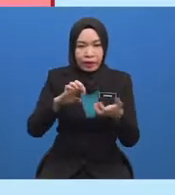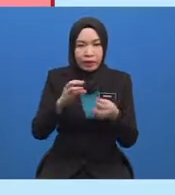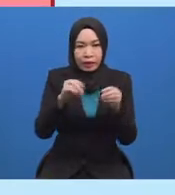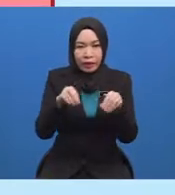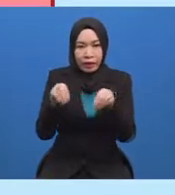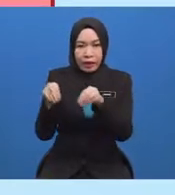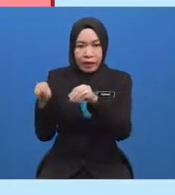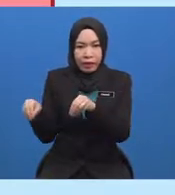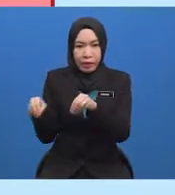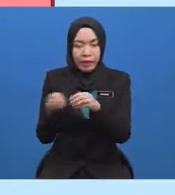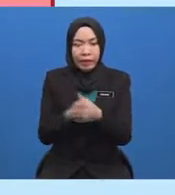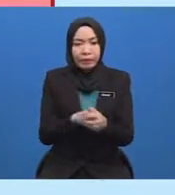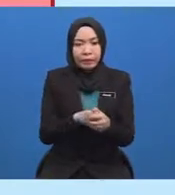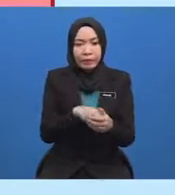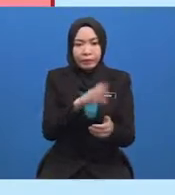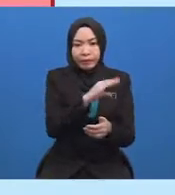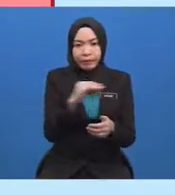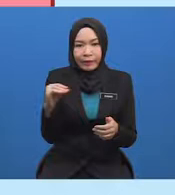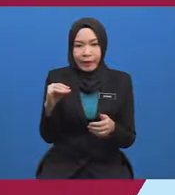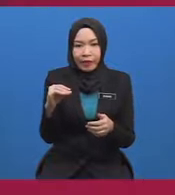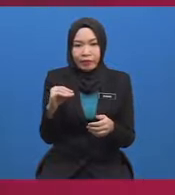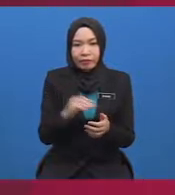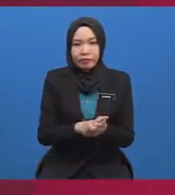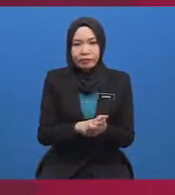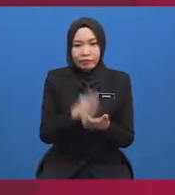menjejaskan activity manusia